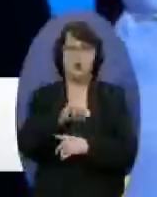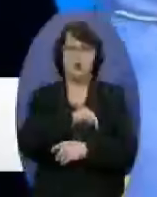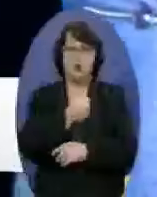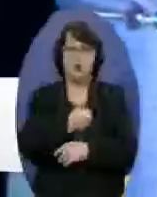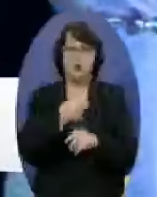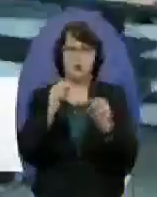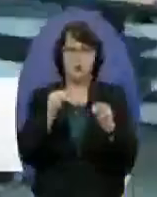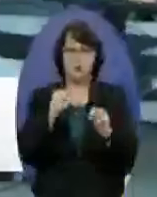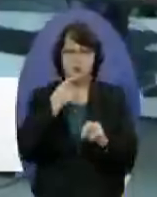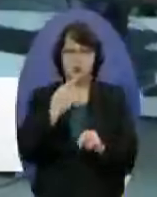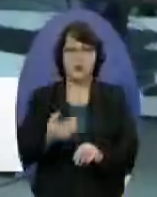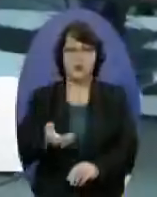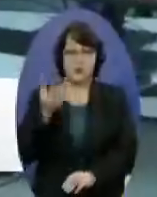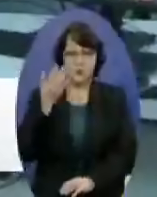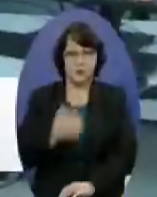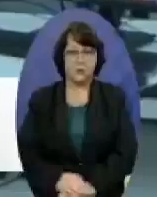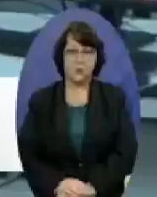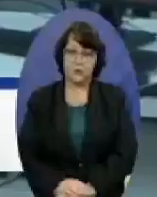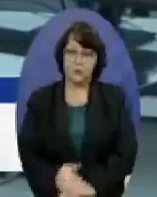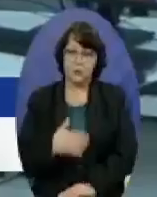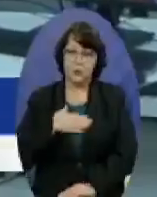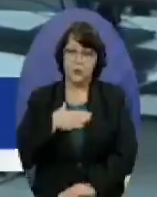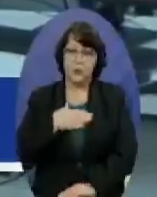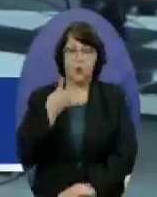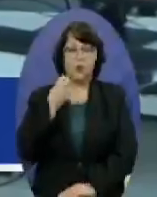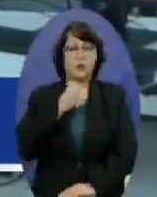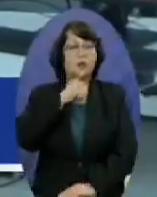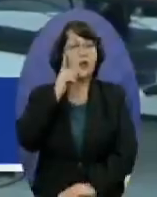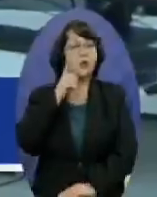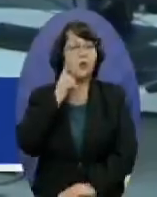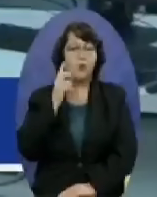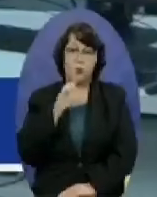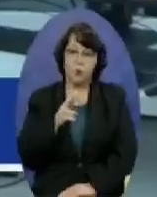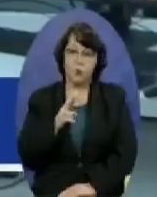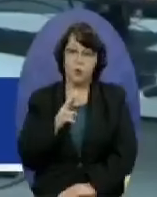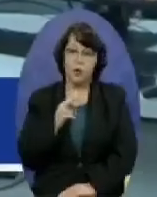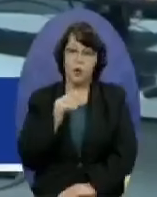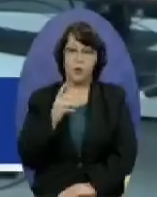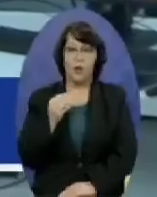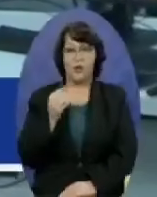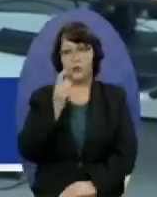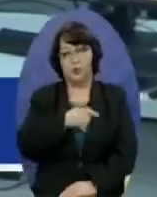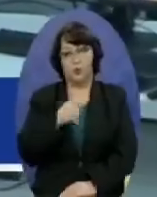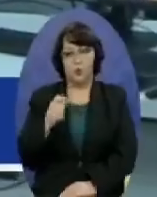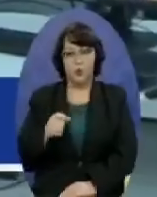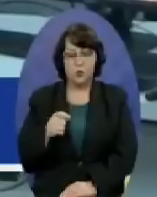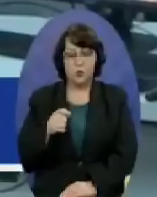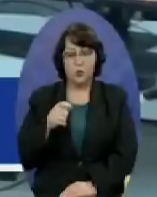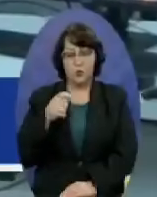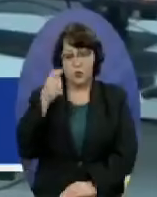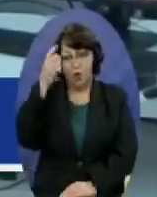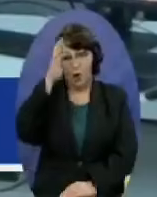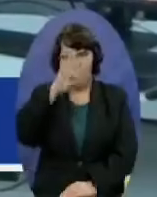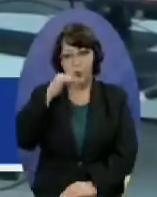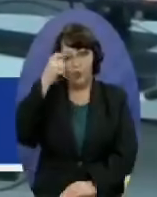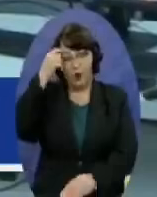байла. Юу манай үеийн залуу яруу найрагчдын одоо зул задарлаа гэж хүмүүс ярьж байна. Миний хувьд бол залуу